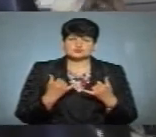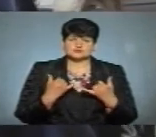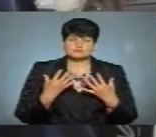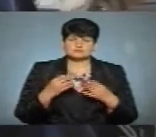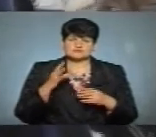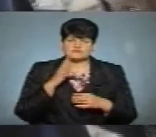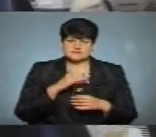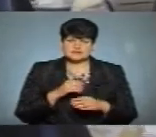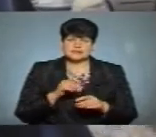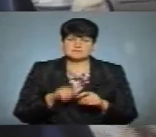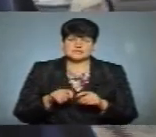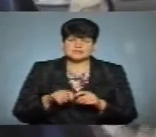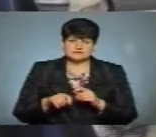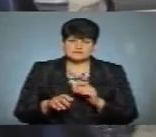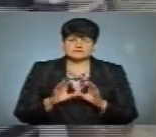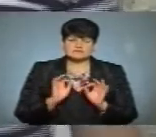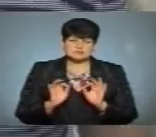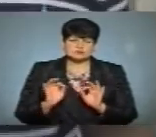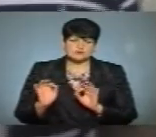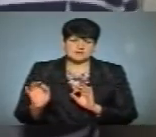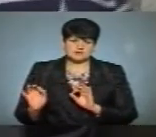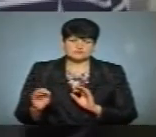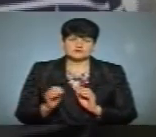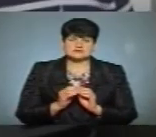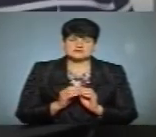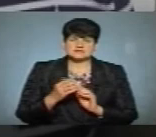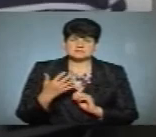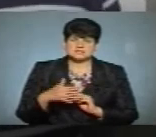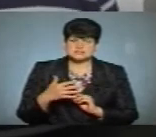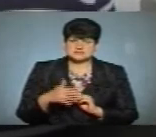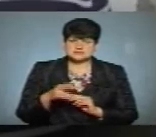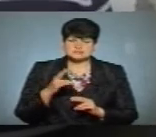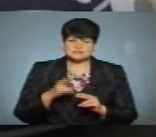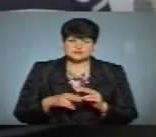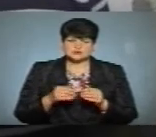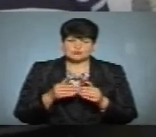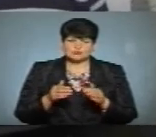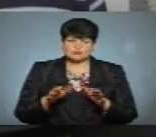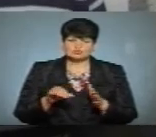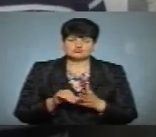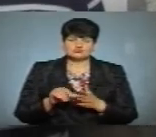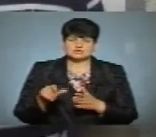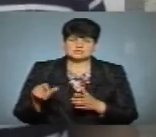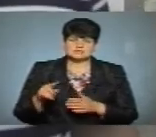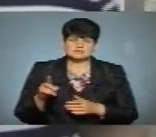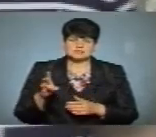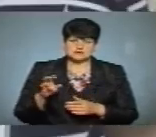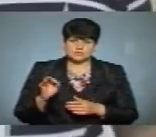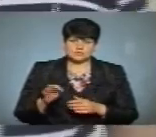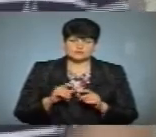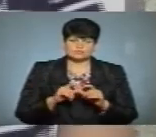встигли перевірити з самого ранку, все ніби нормально. О 10:50 завершується пропуск учасників ЗНО на пункт